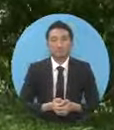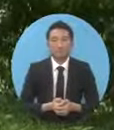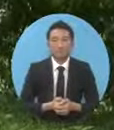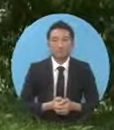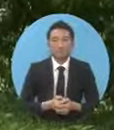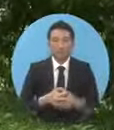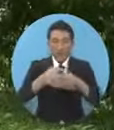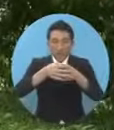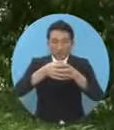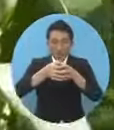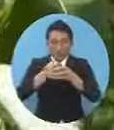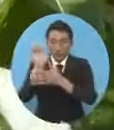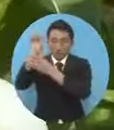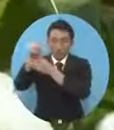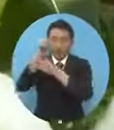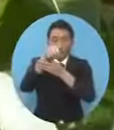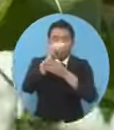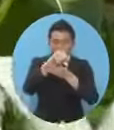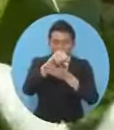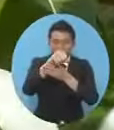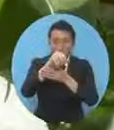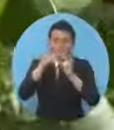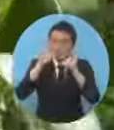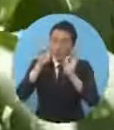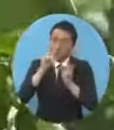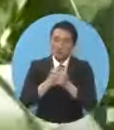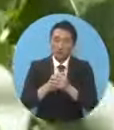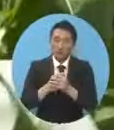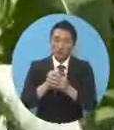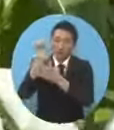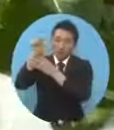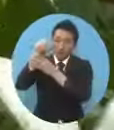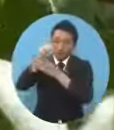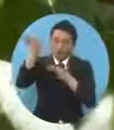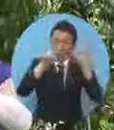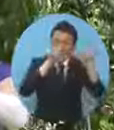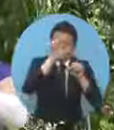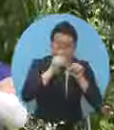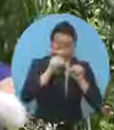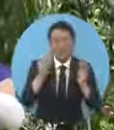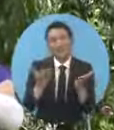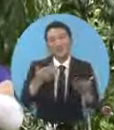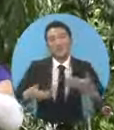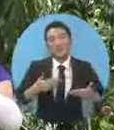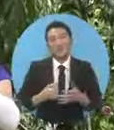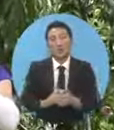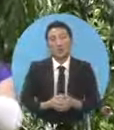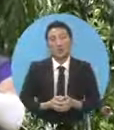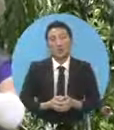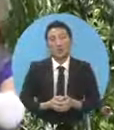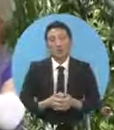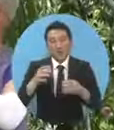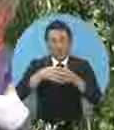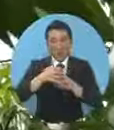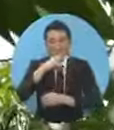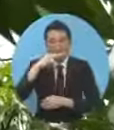분홍빛을 띤 복숭아가 가지마다 주렁주렁 달렸습니다. 탐스러운 복숭아를 따는 손길이 분주합니다.